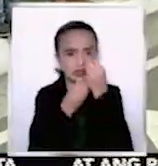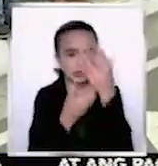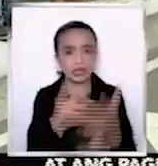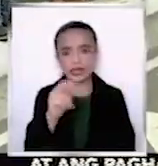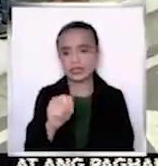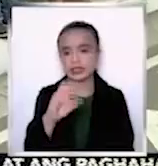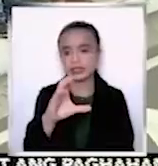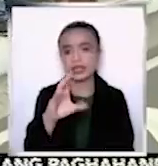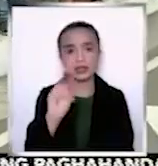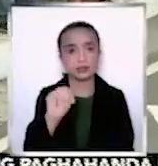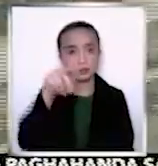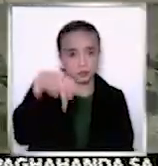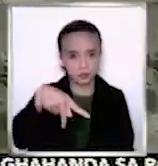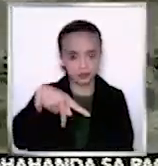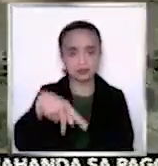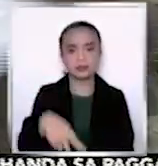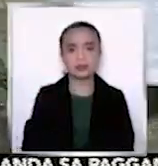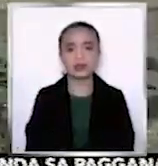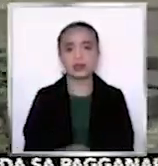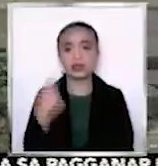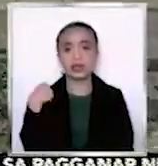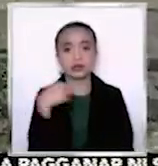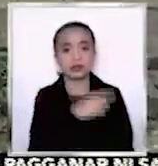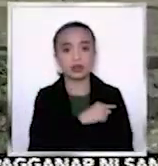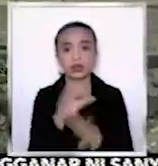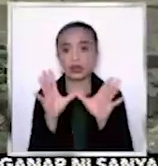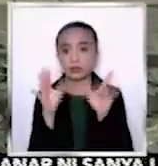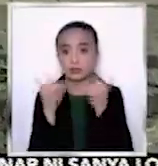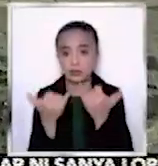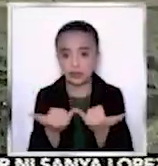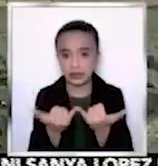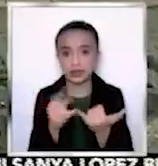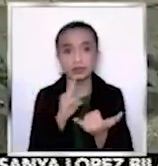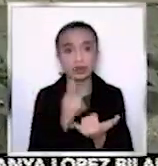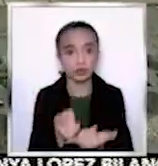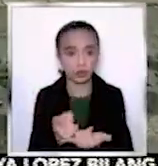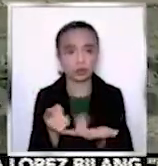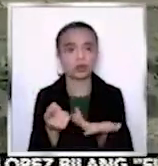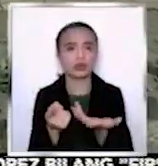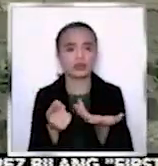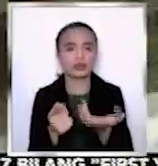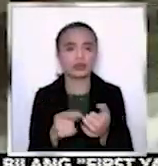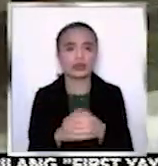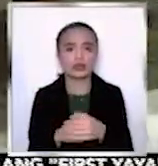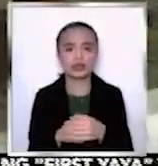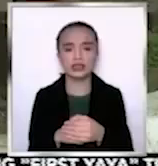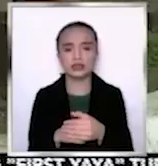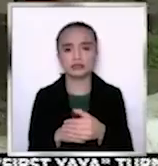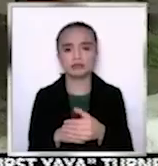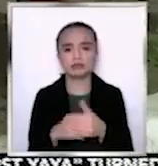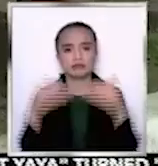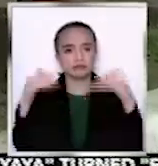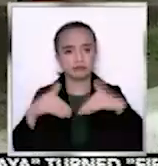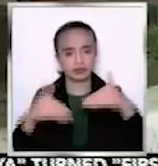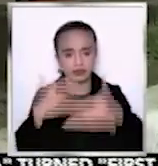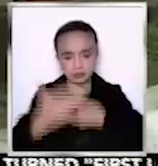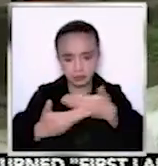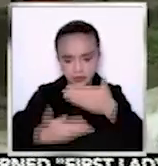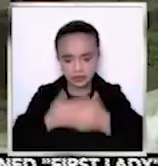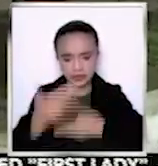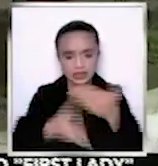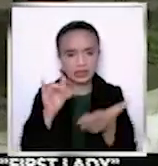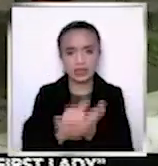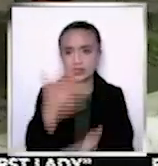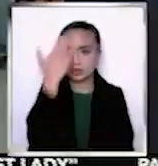as part of that po, our company is actively participating in the mediation process. That is why wala po kami idea bakit